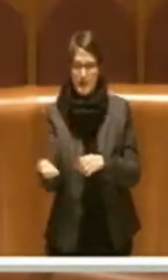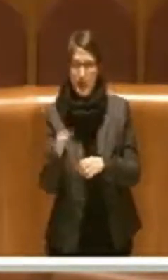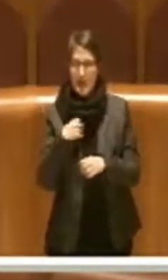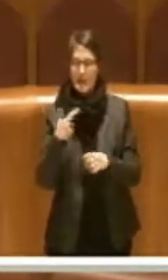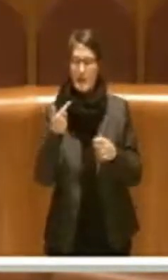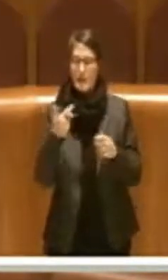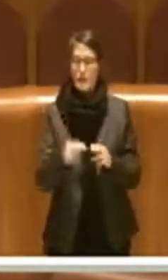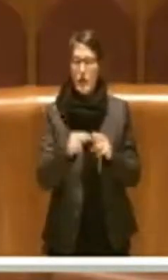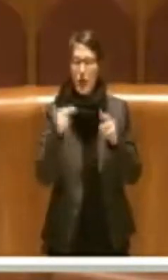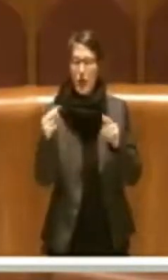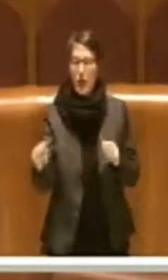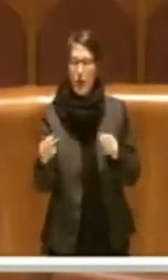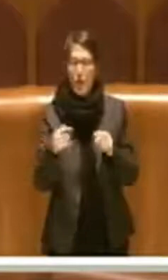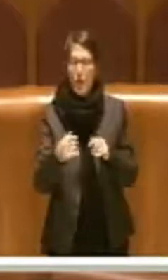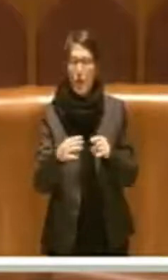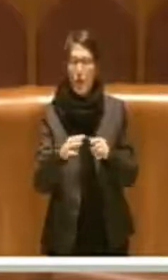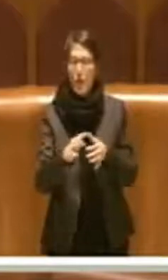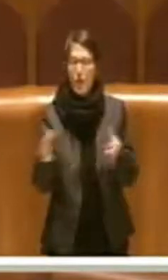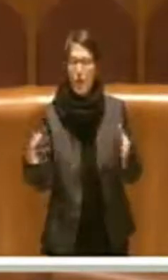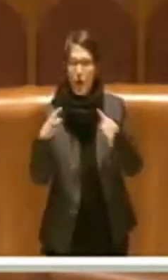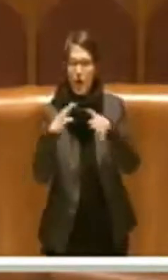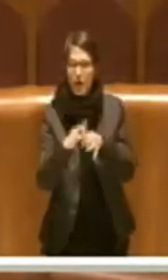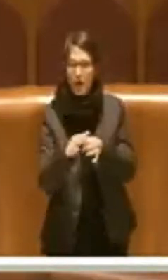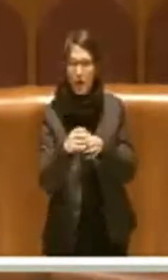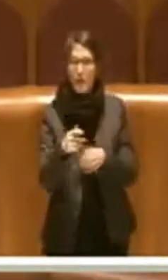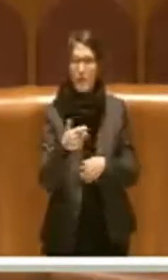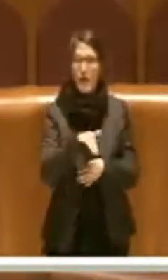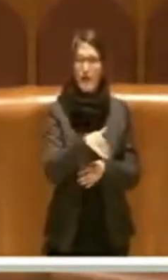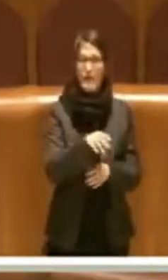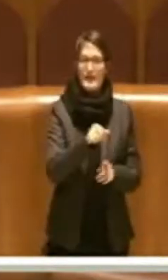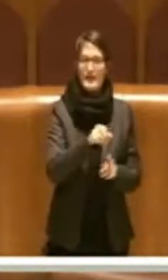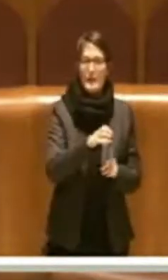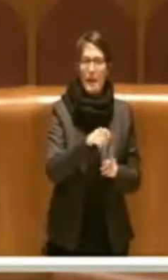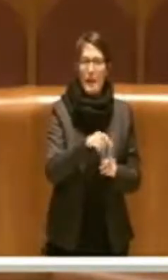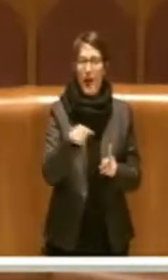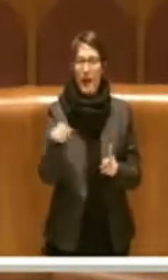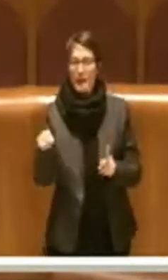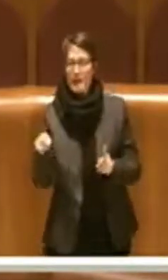il collegamento tra via di Selva Candida e via Casal del Marmo,